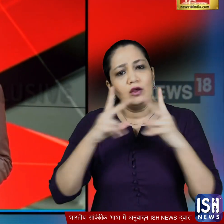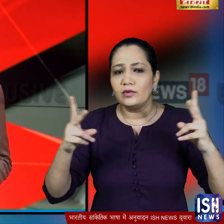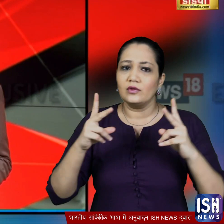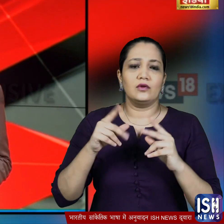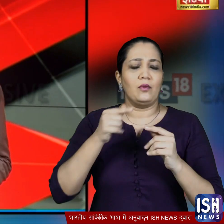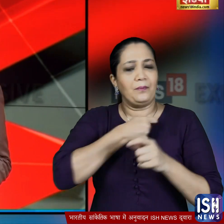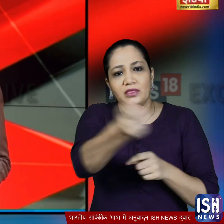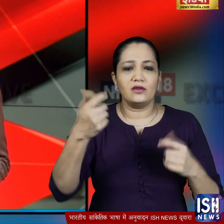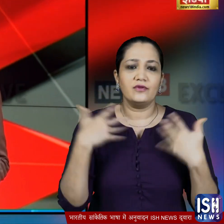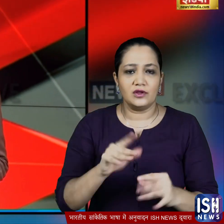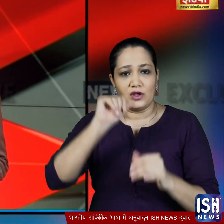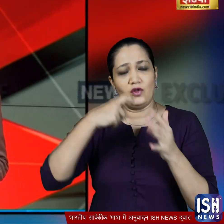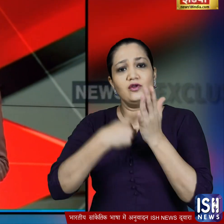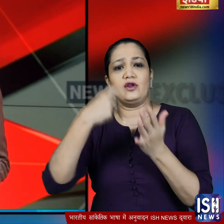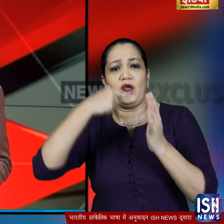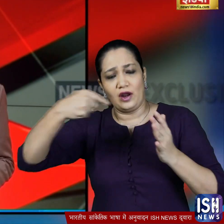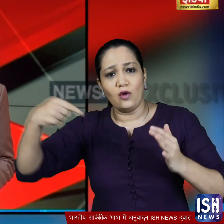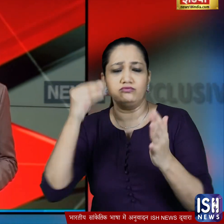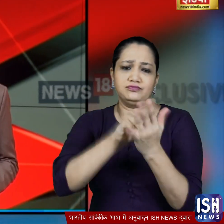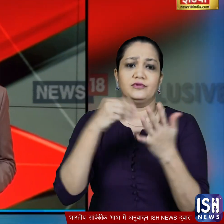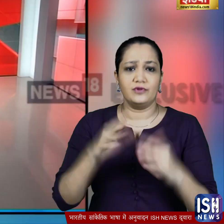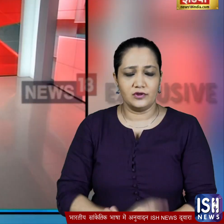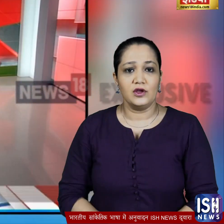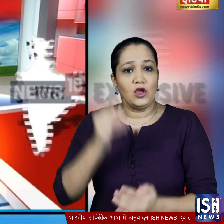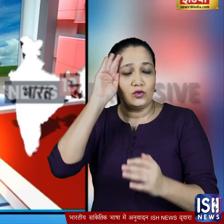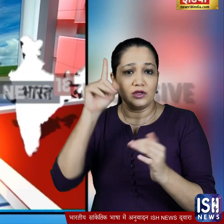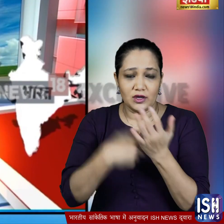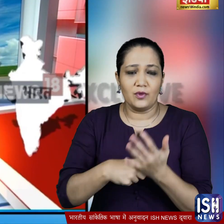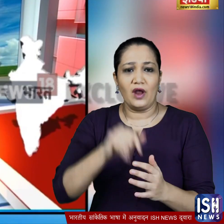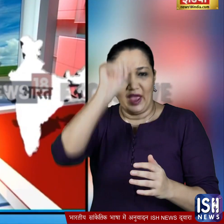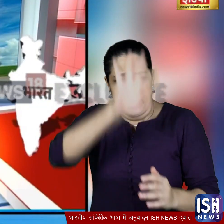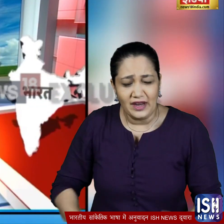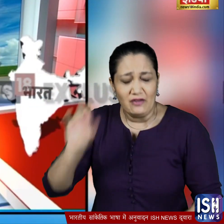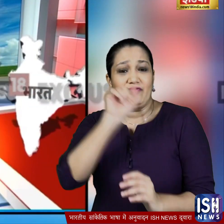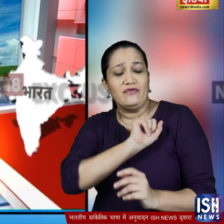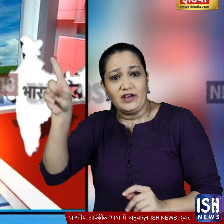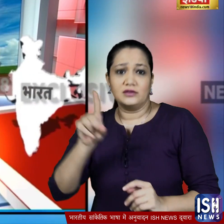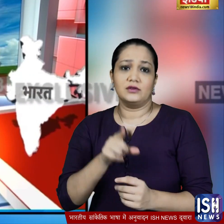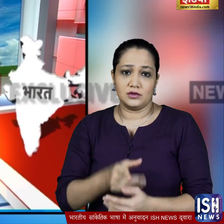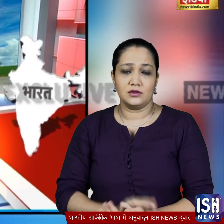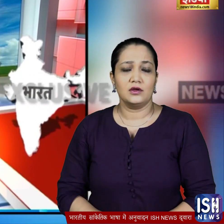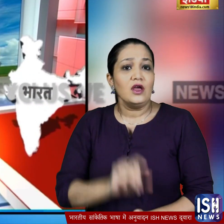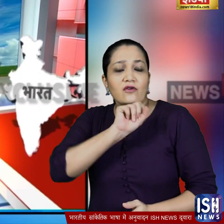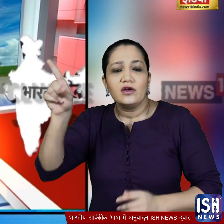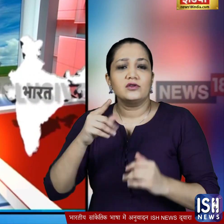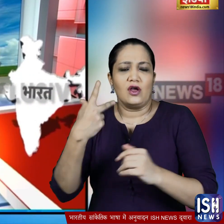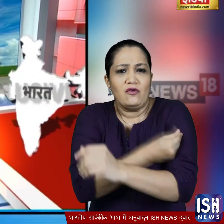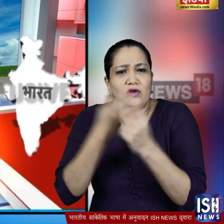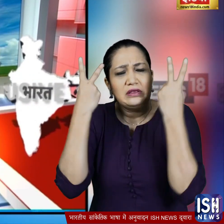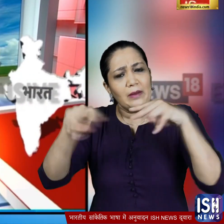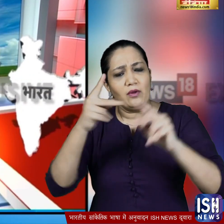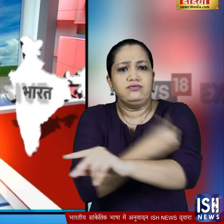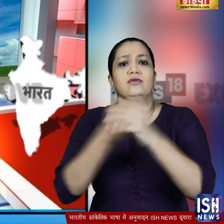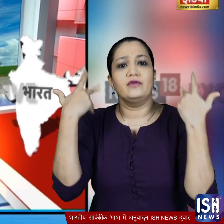मामले में रिकॉर्ड बना दिया। न्यूज 18 के रवि सिंह की रिपोर्ट है कि भारत दुनिया में पहला ऐसा देश बन गया है जहां लोगों को सबसे ज्यादा कोरोना का टीका लगाया